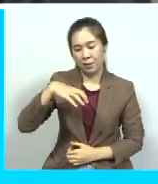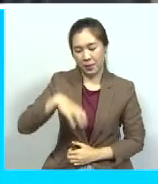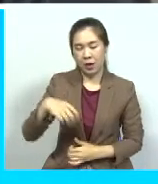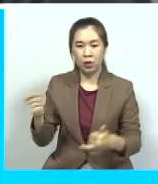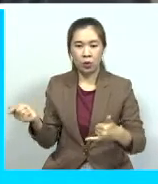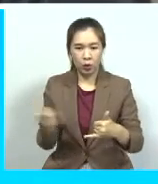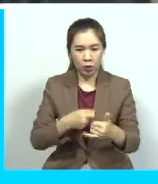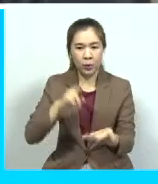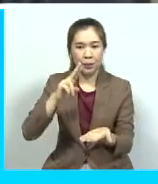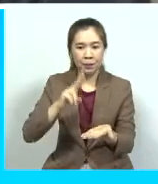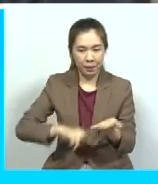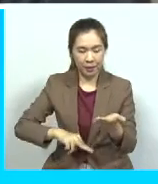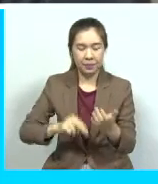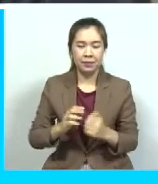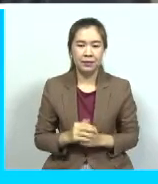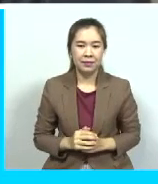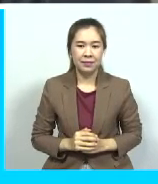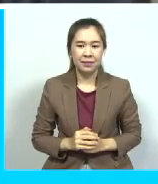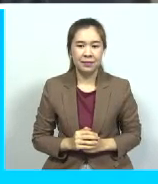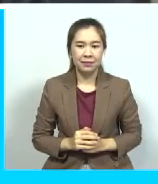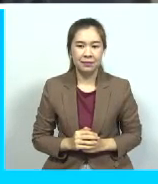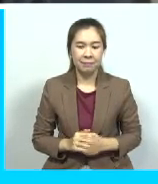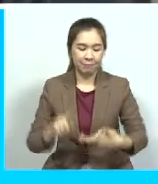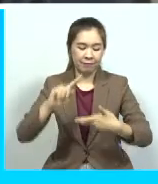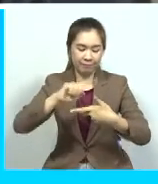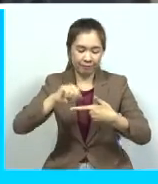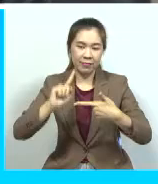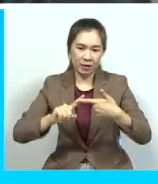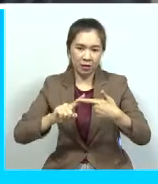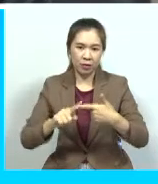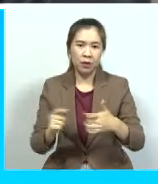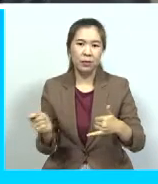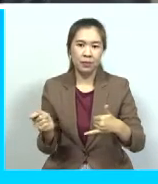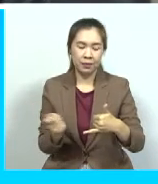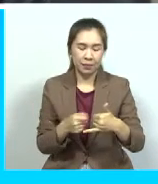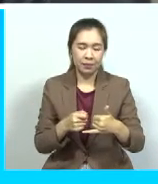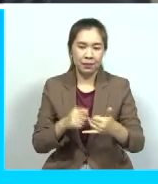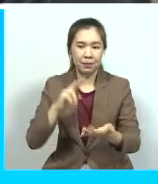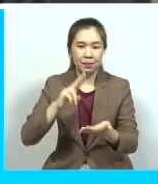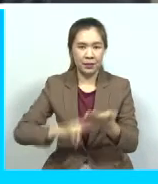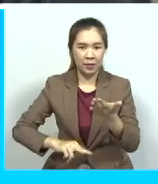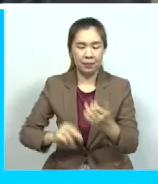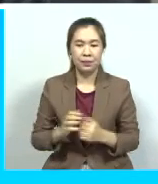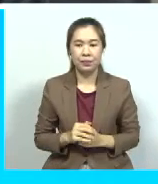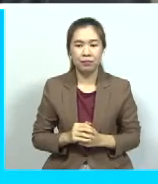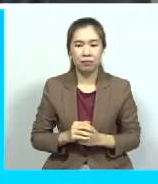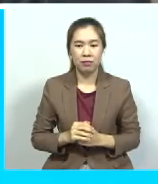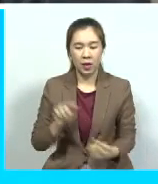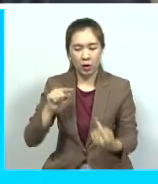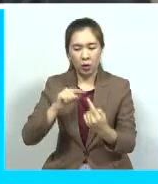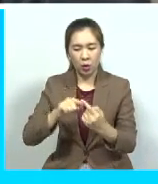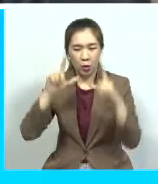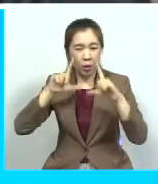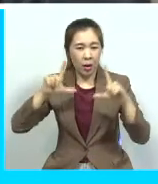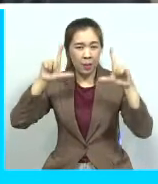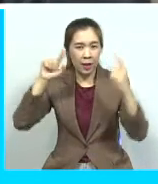งโทษเปรียบเทียบปรับเนี่ยอัตราสูงสุดนะครับทั้ง2ข้อหานอกจากนั้นแล้วเนี่ยในส่วนพฤติกรรมดังกล่าวเนี่ยเป็นภาพลักษณ์ของเรื่องการท่องเที่